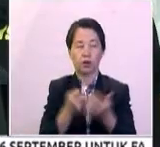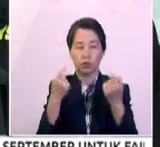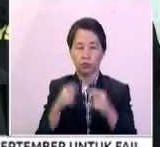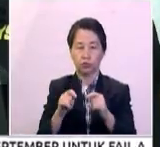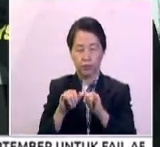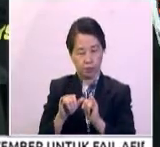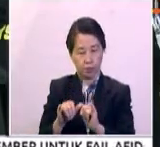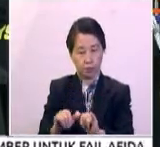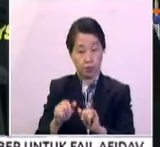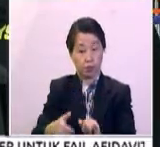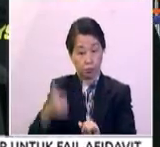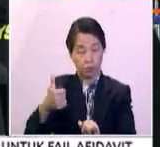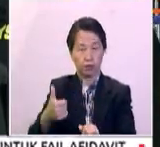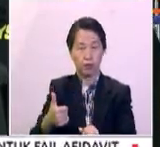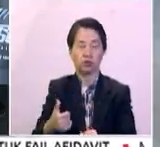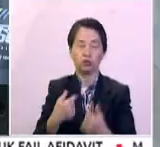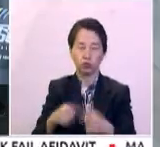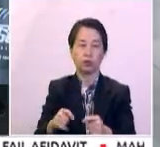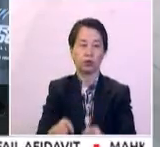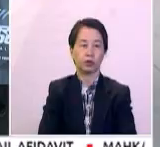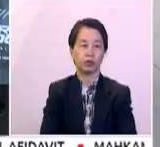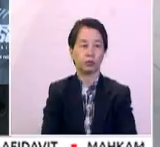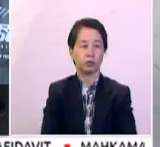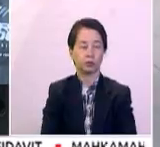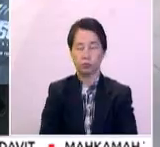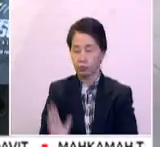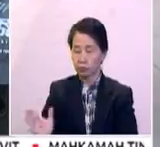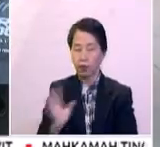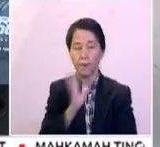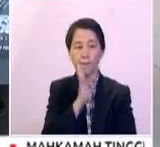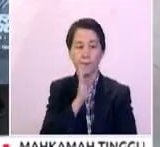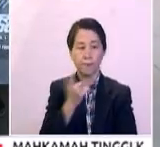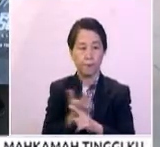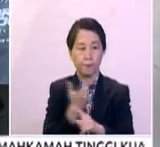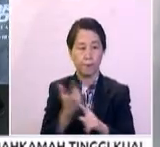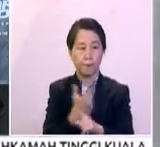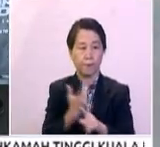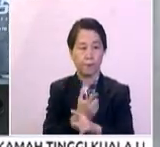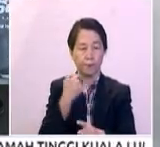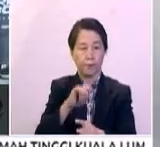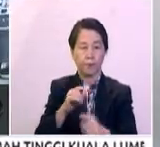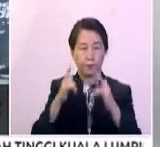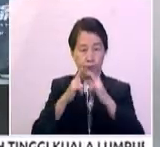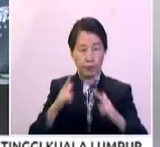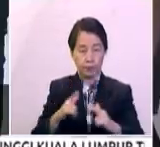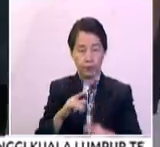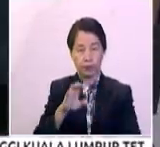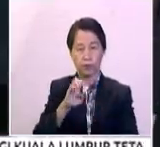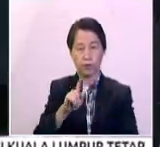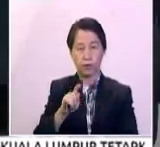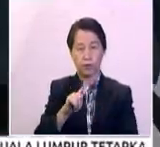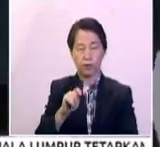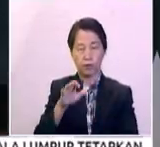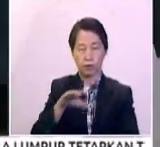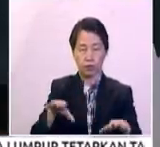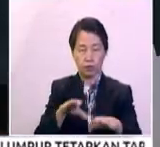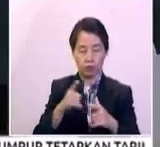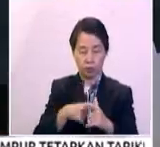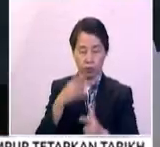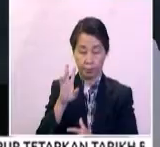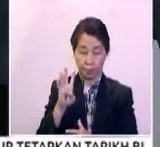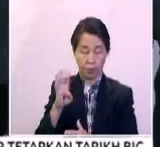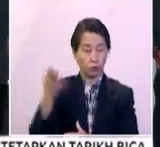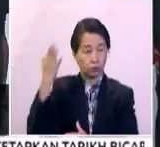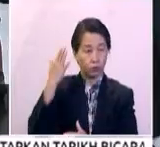untuk mengekalkan kejohanan lah. Beliau turut menyatakan latihan intensif kem latihan elit ETC yang dijalankan sejak April